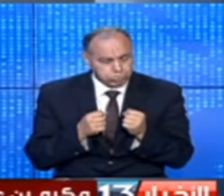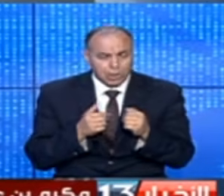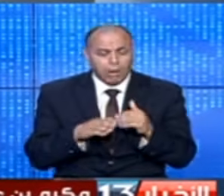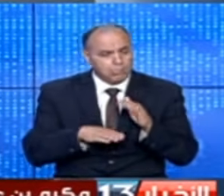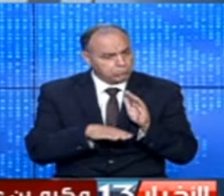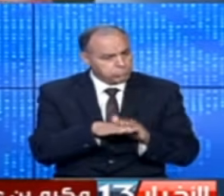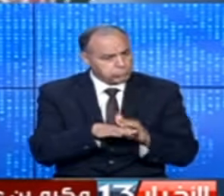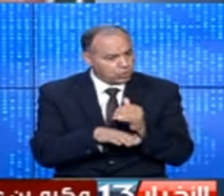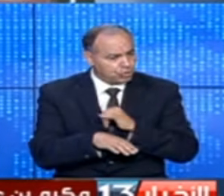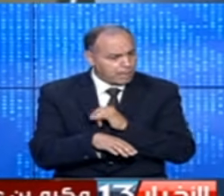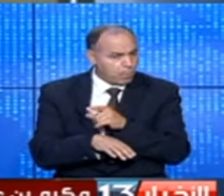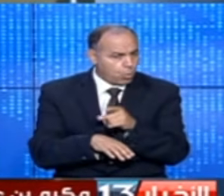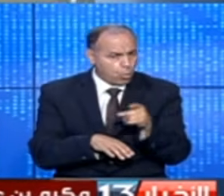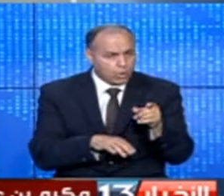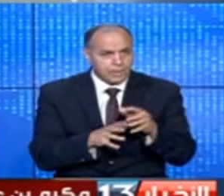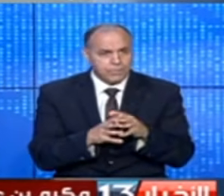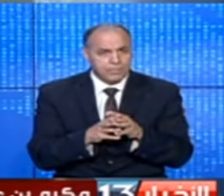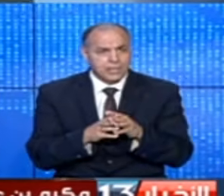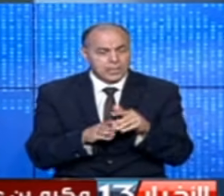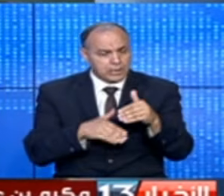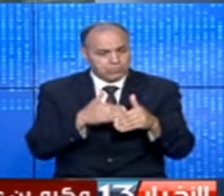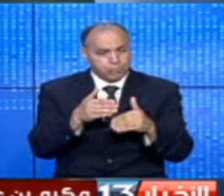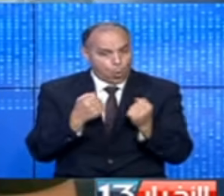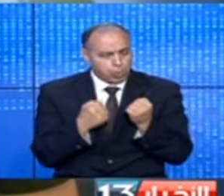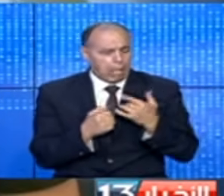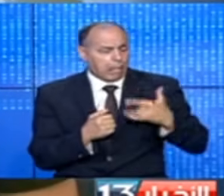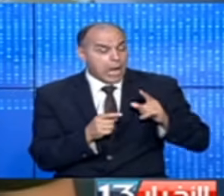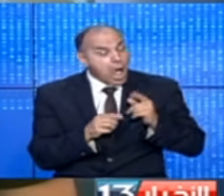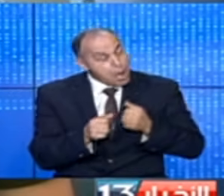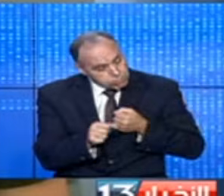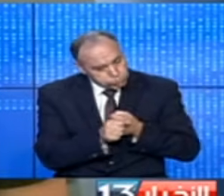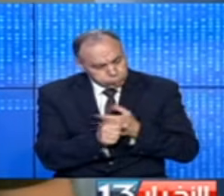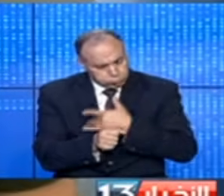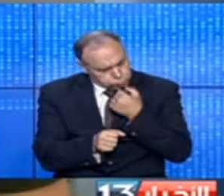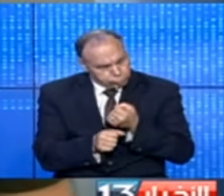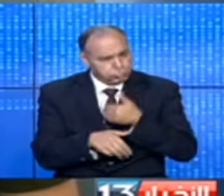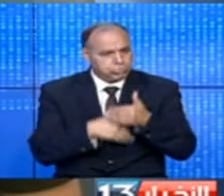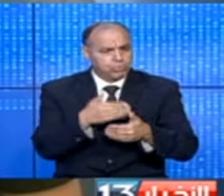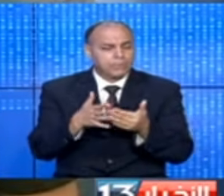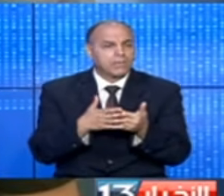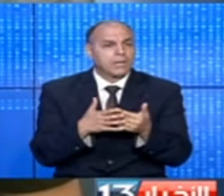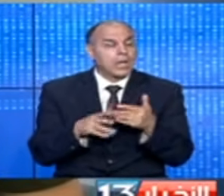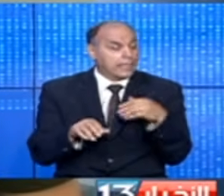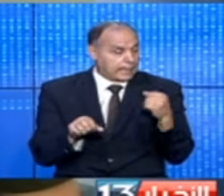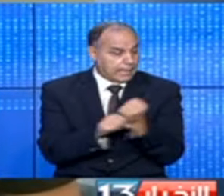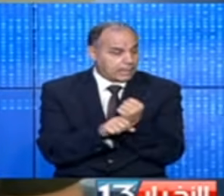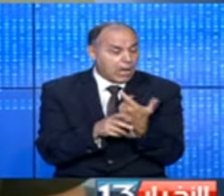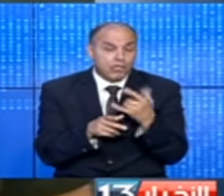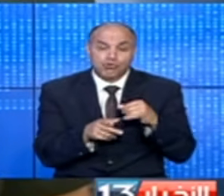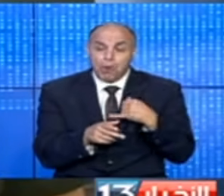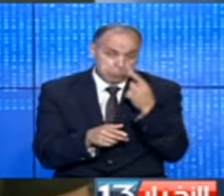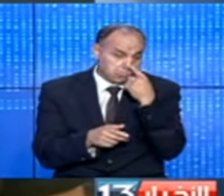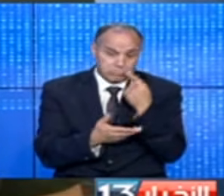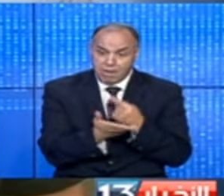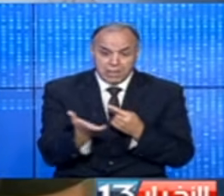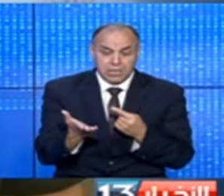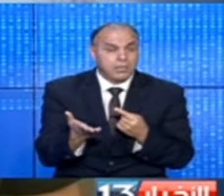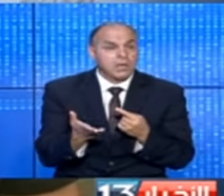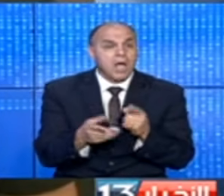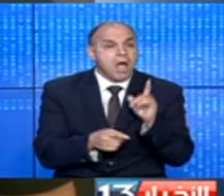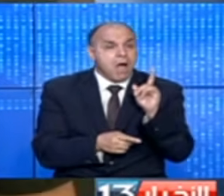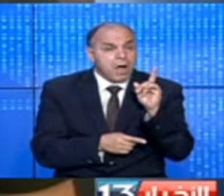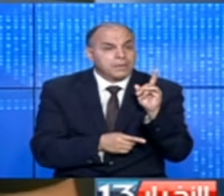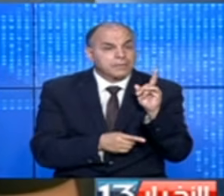ونوصيهم باش ما يستهنوش بالقدرات نتاعهم ويامنوا في قدراتهم ويخدموا. اي شاب يخدم باش يوصل